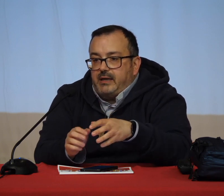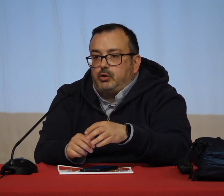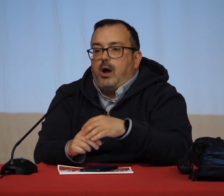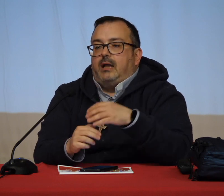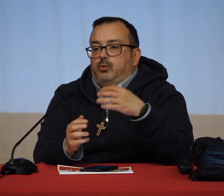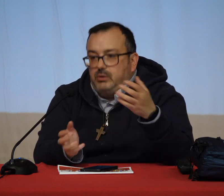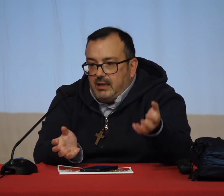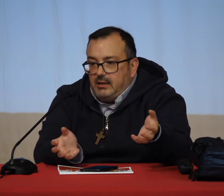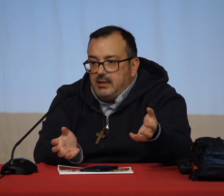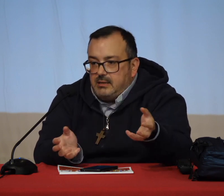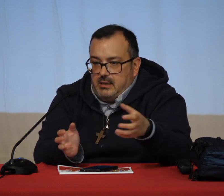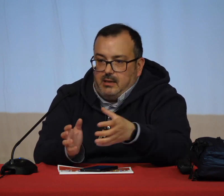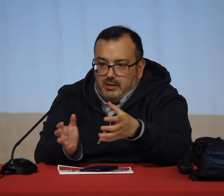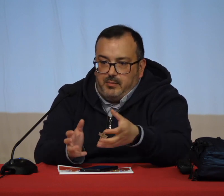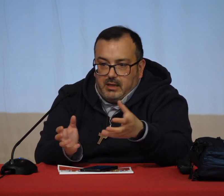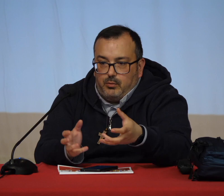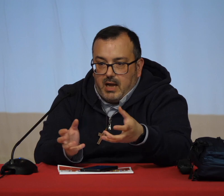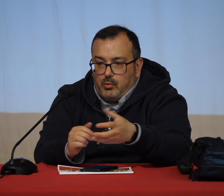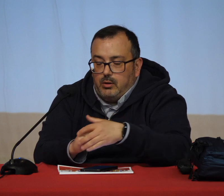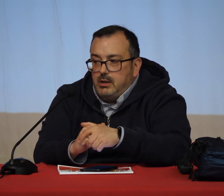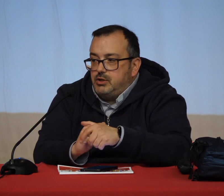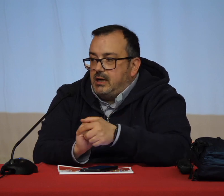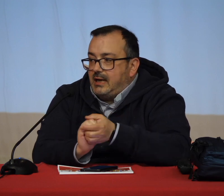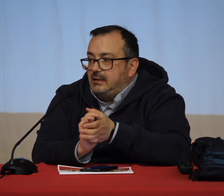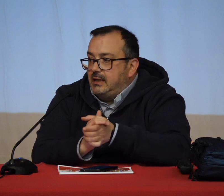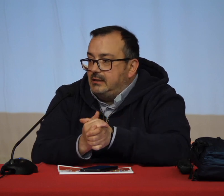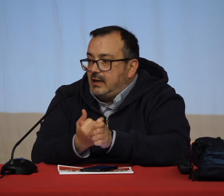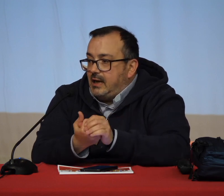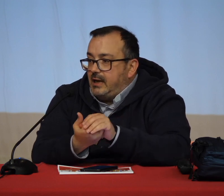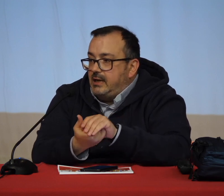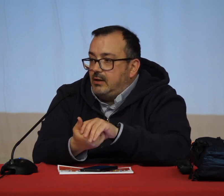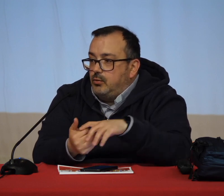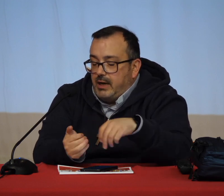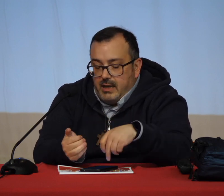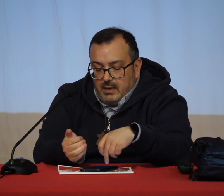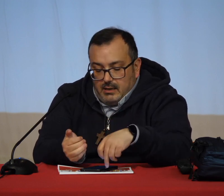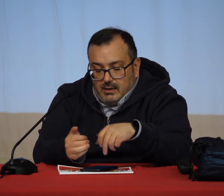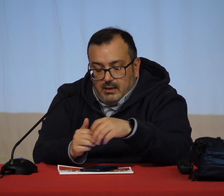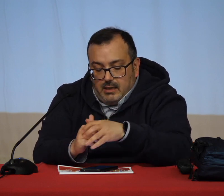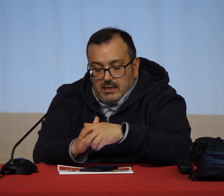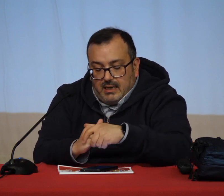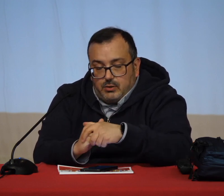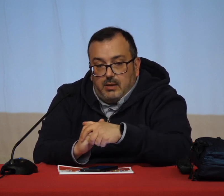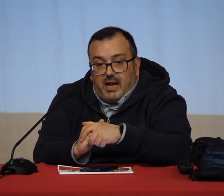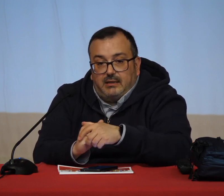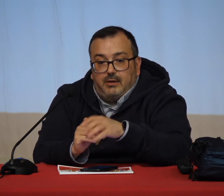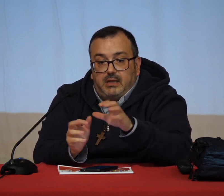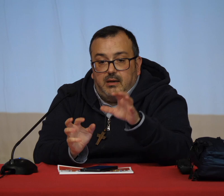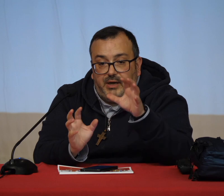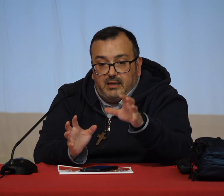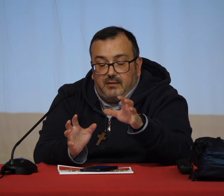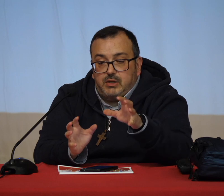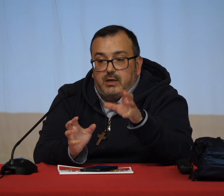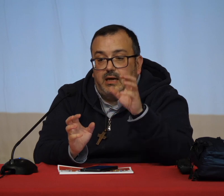è aperto a tutti i catechisti capite bene Dobbiamo cercare di rientrare in alcune indicazioni pratiche